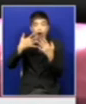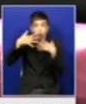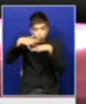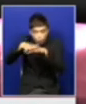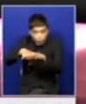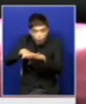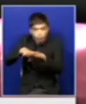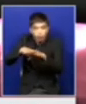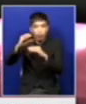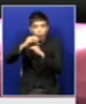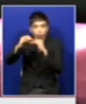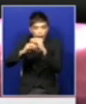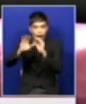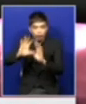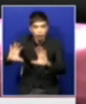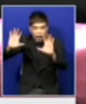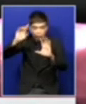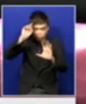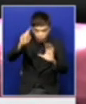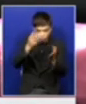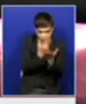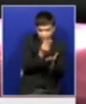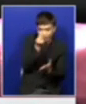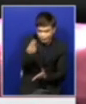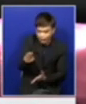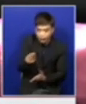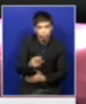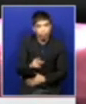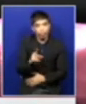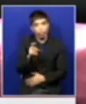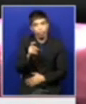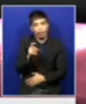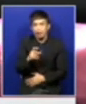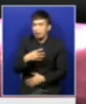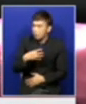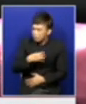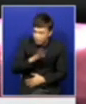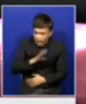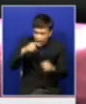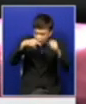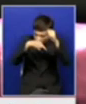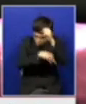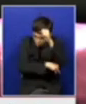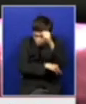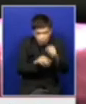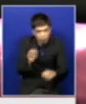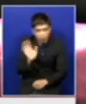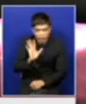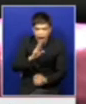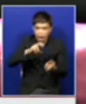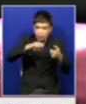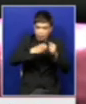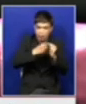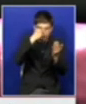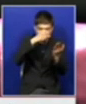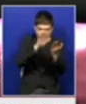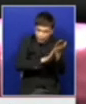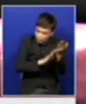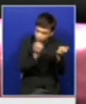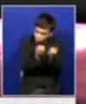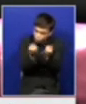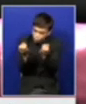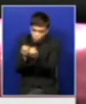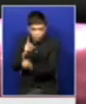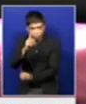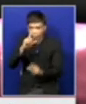องฝากท่านประธานไปถึงท่านรัฐมนตรีค่ะว่าเราอย่ารอให้มีการคอร์รัปชันเลยประเทศเสียหายมามากแล้วและแต่ละคดี